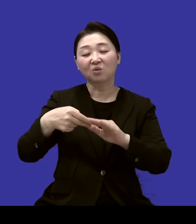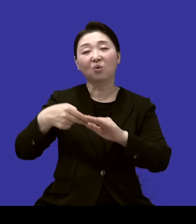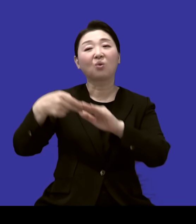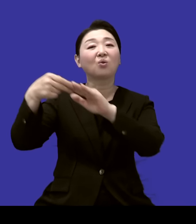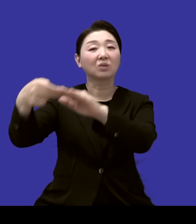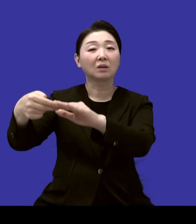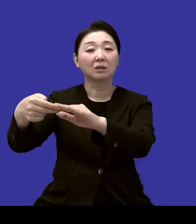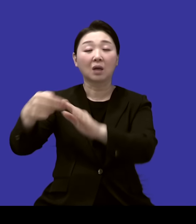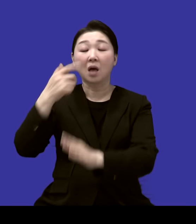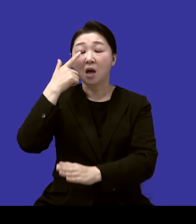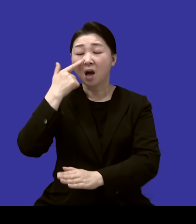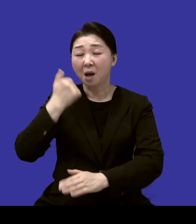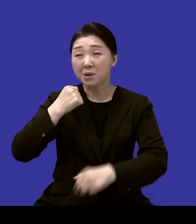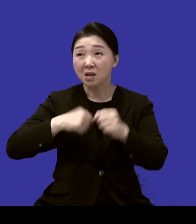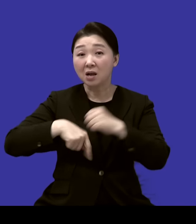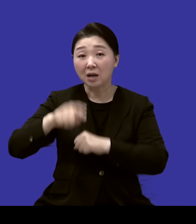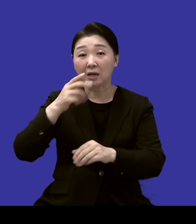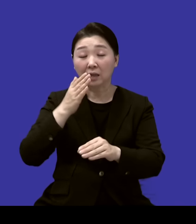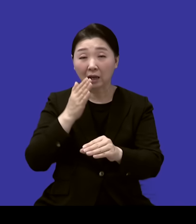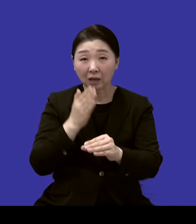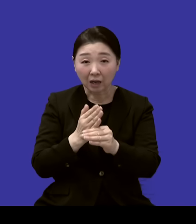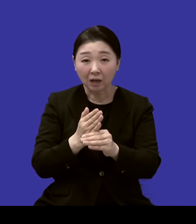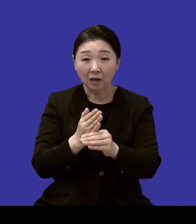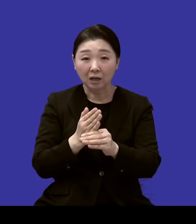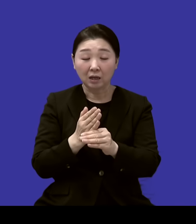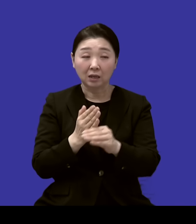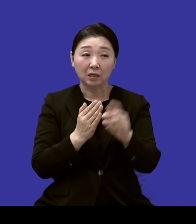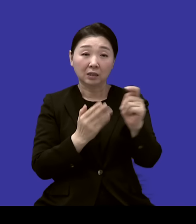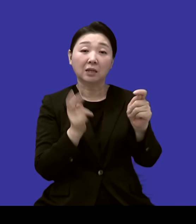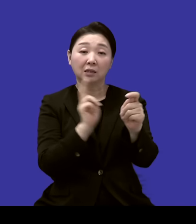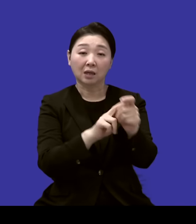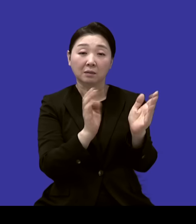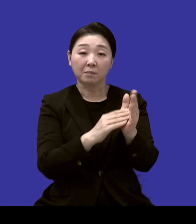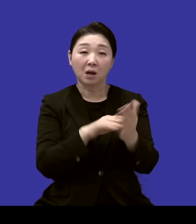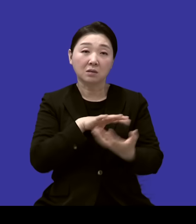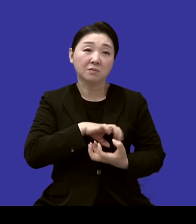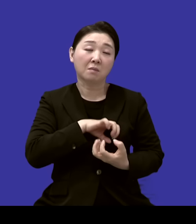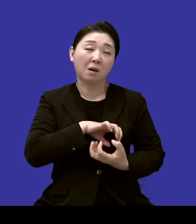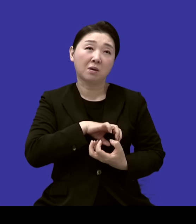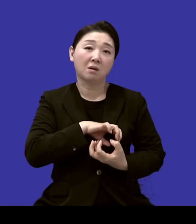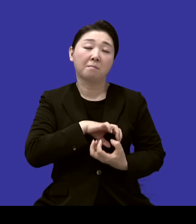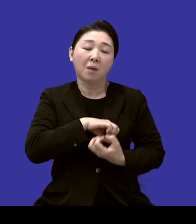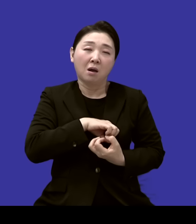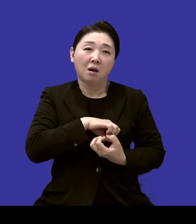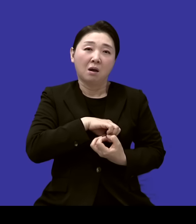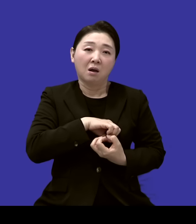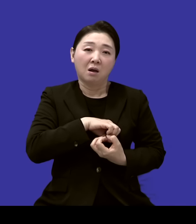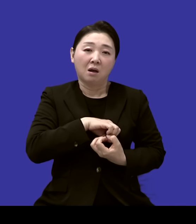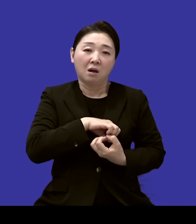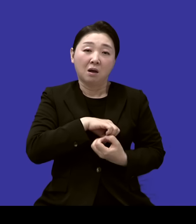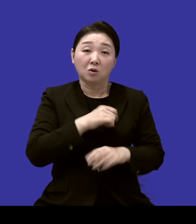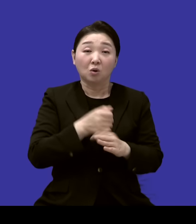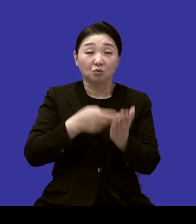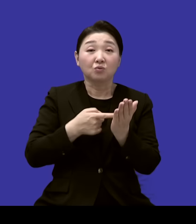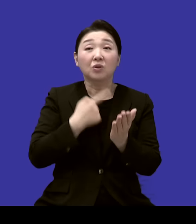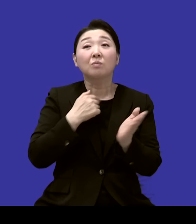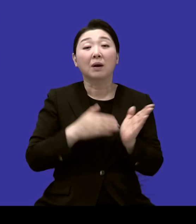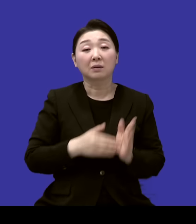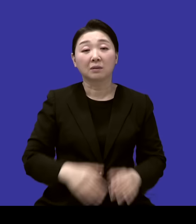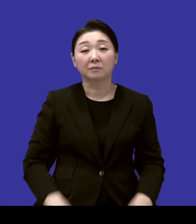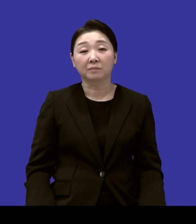네. 아버님이 쫓아가시다가 네. 옆에 택시를 탔는데 네. 타자마자 심장마비가 오셨습니다. 그래서 이게 뉴스에도 나왔었는데